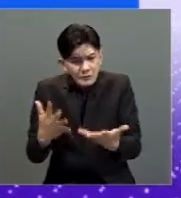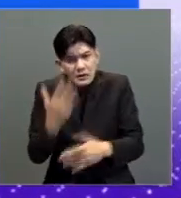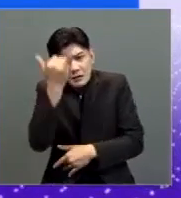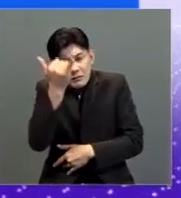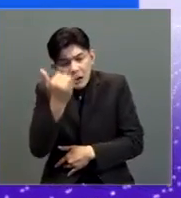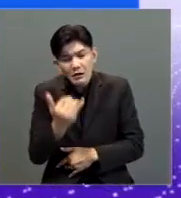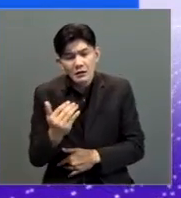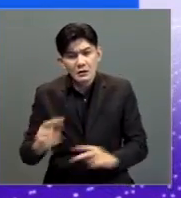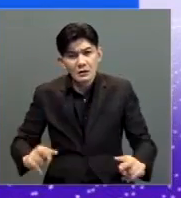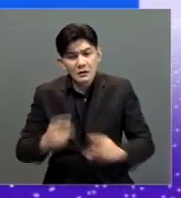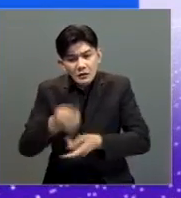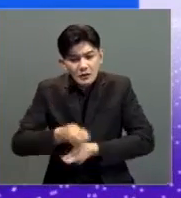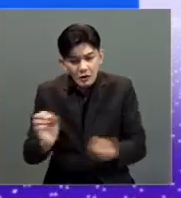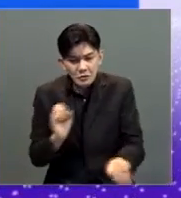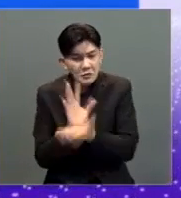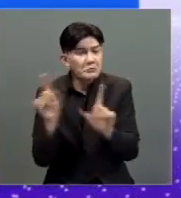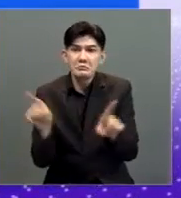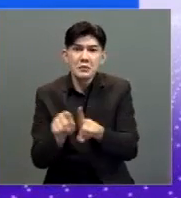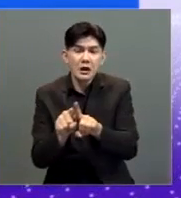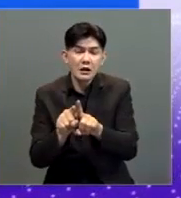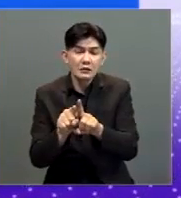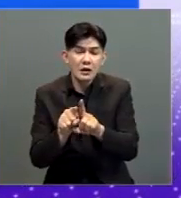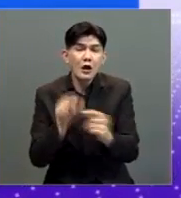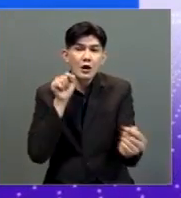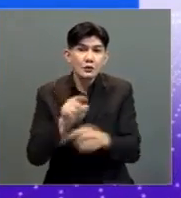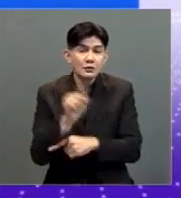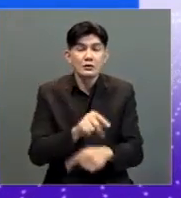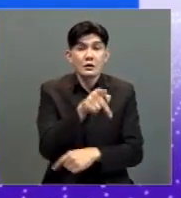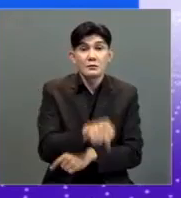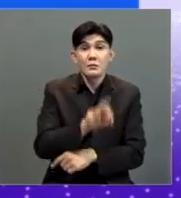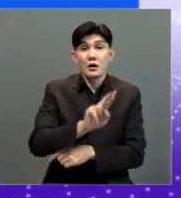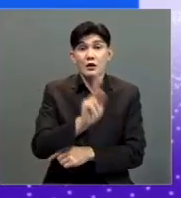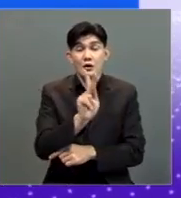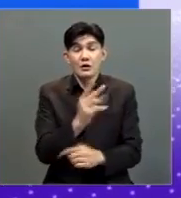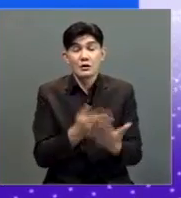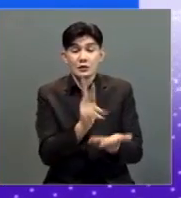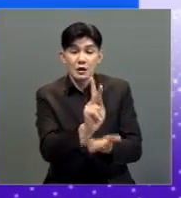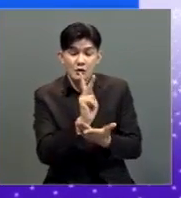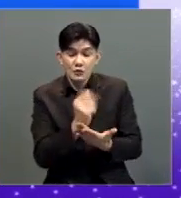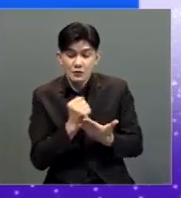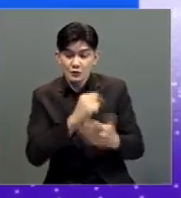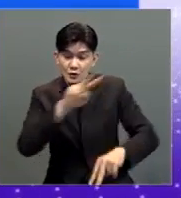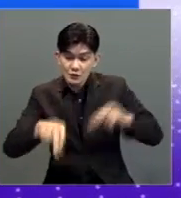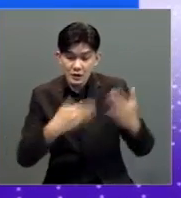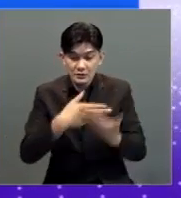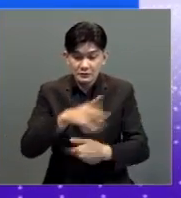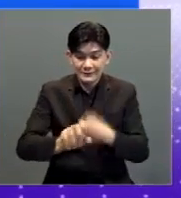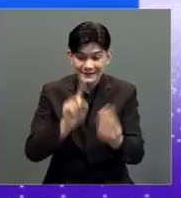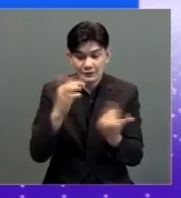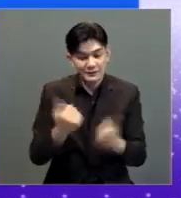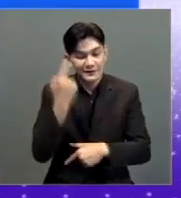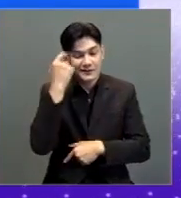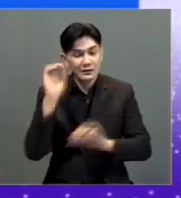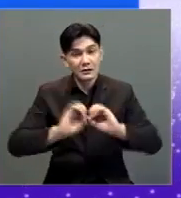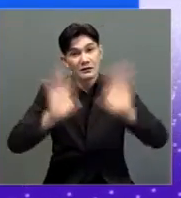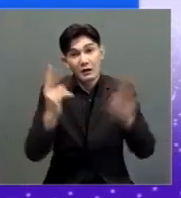ได้รับผลกระทบเหมือนกันพอเห็นภาพรวมของการออกพ.ร.ก.กู้เงินเพื่อการเยียวยาและดูแลเศรษฐกิจตัวนี้ออกมาหลายคนน่าจะเห็น